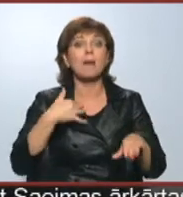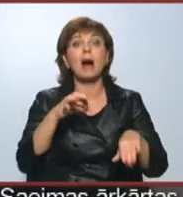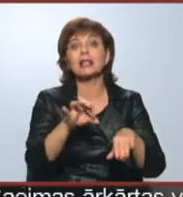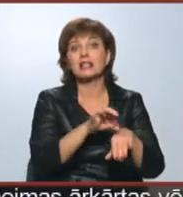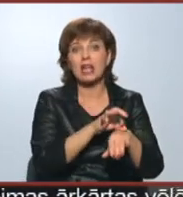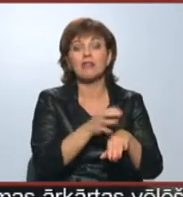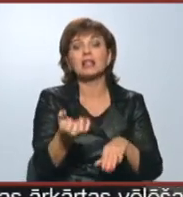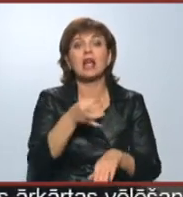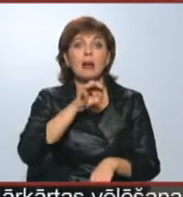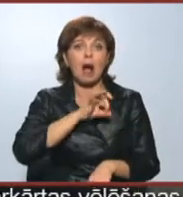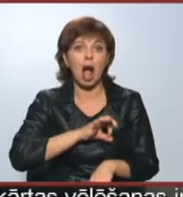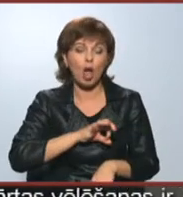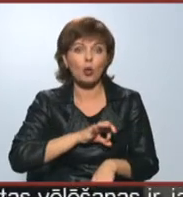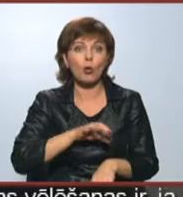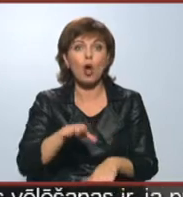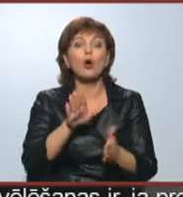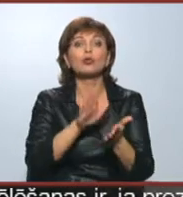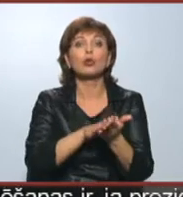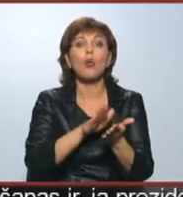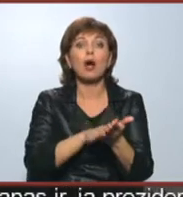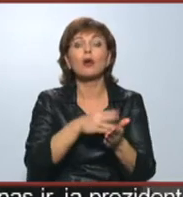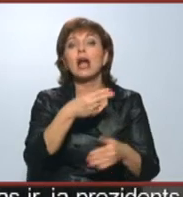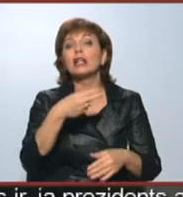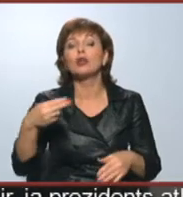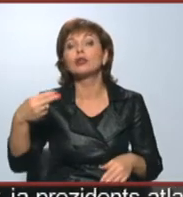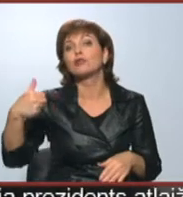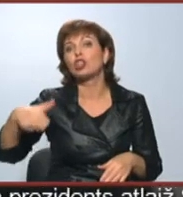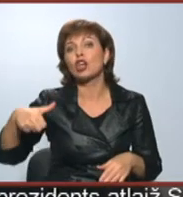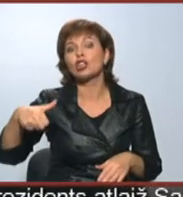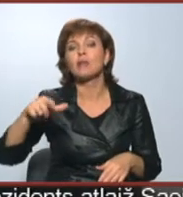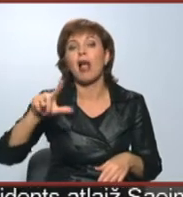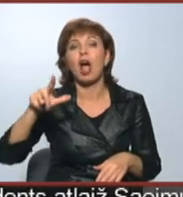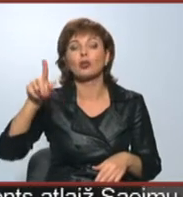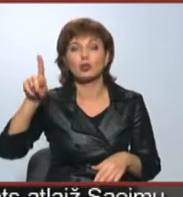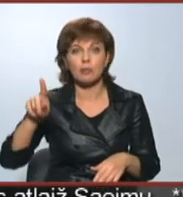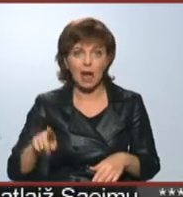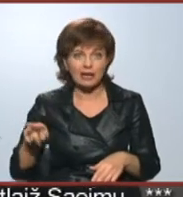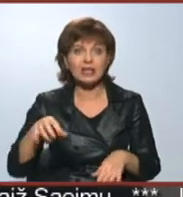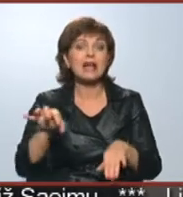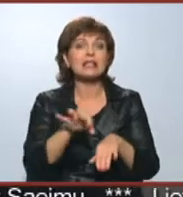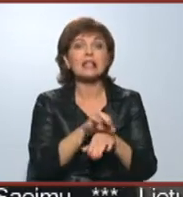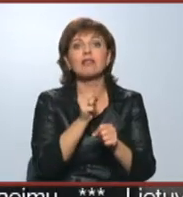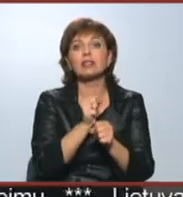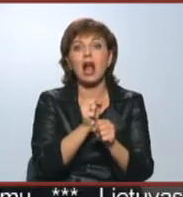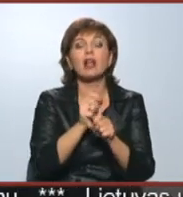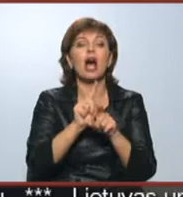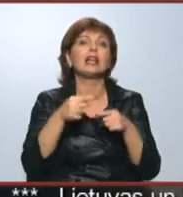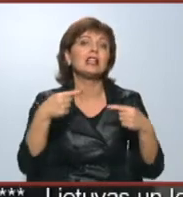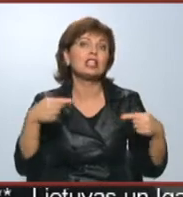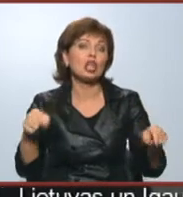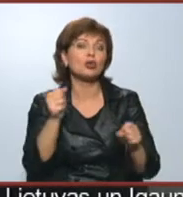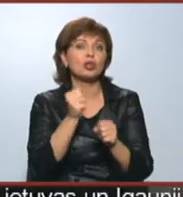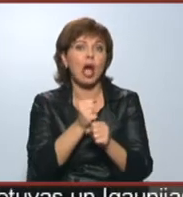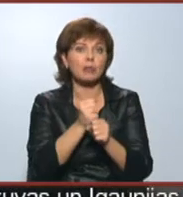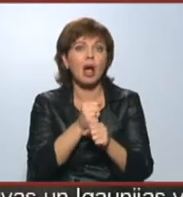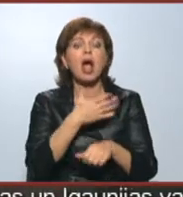biedrībā, kas ir uz rokas 260 lati mēnesī. Mans sieva strādā arī citus darbus, jo labdarības biedrība